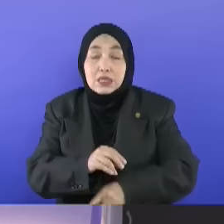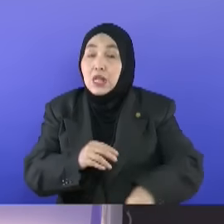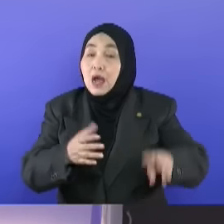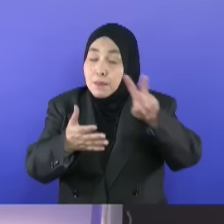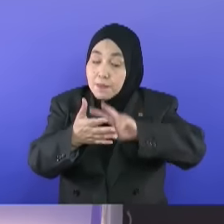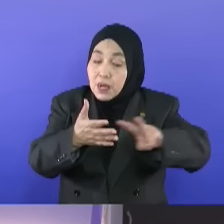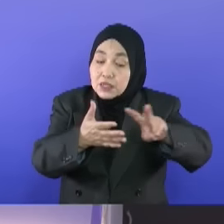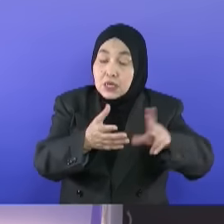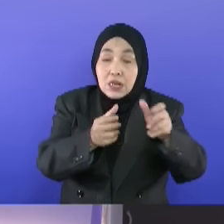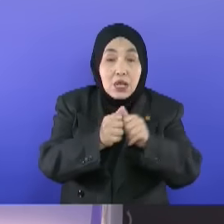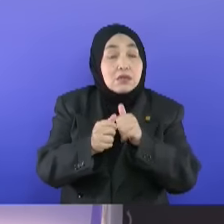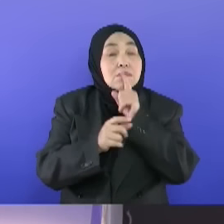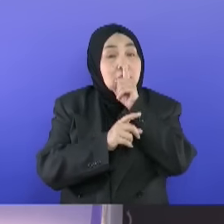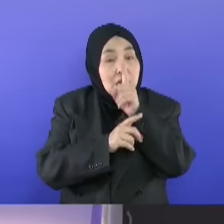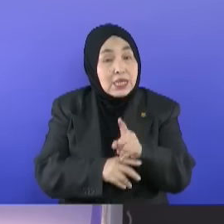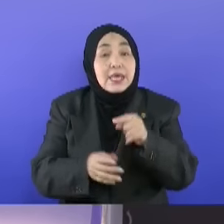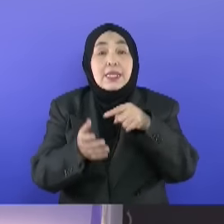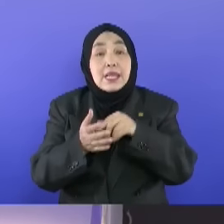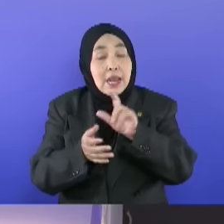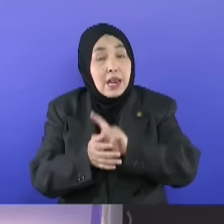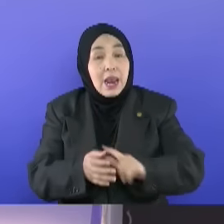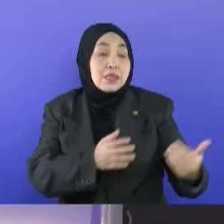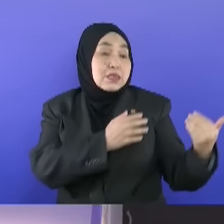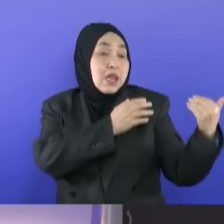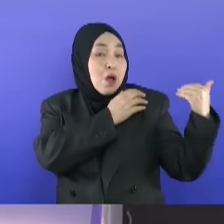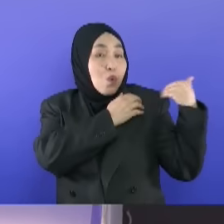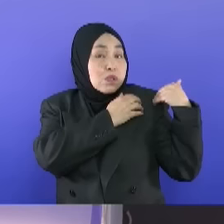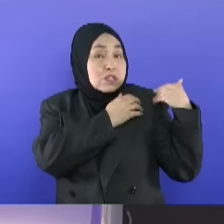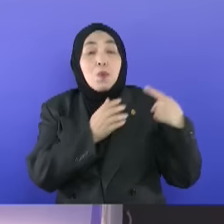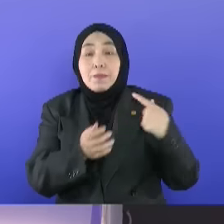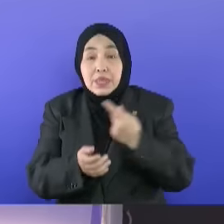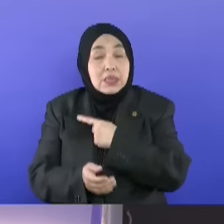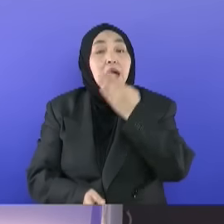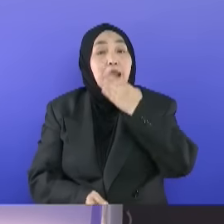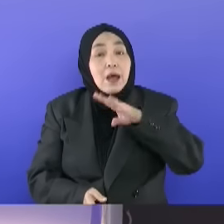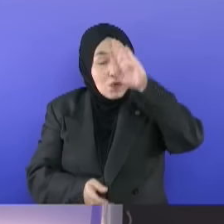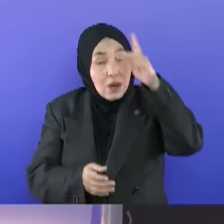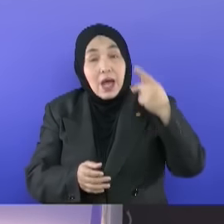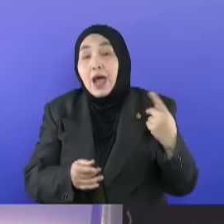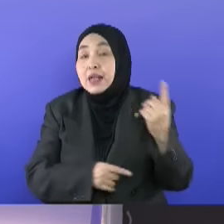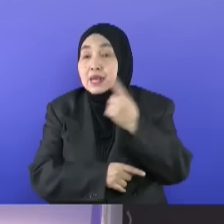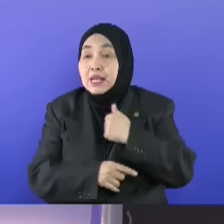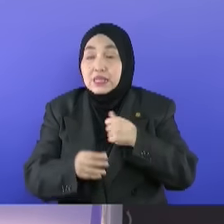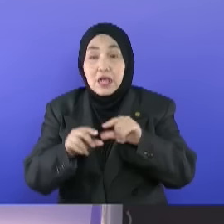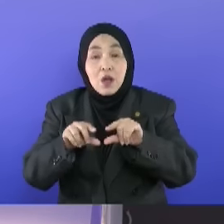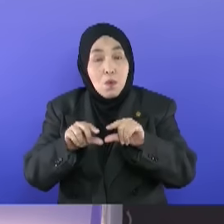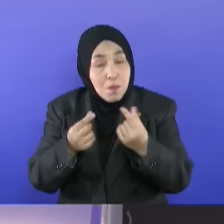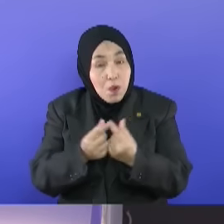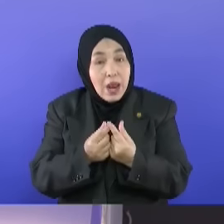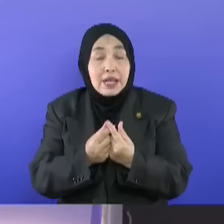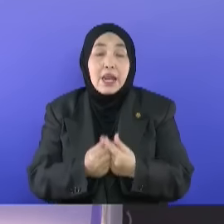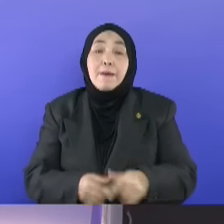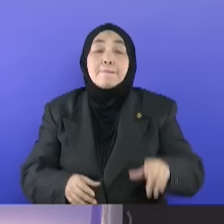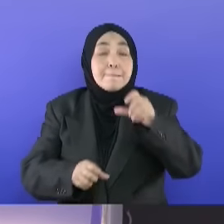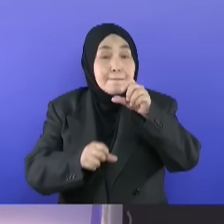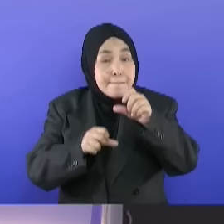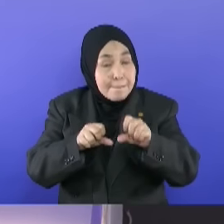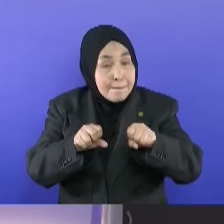sebenar-benarnya ustaz ya inilah sebenarnya tanggungjawab kita ya. Alhamdulillah hari ini kita bersama dengan kumpulan bikers ya.